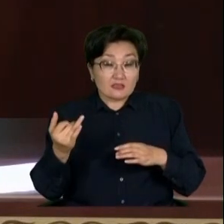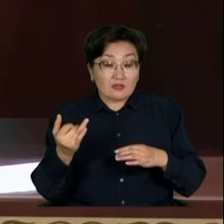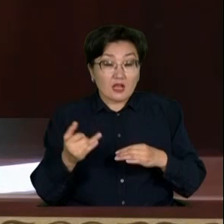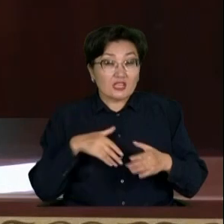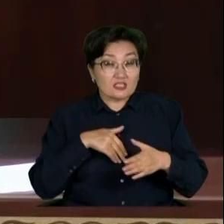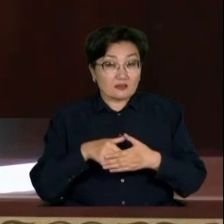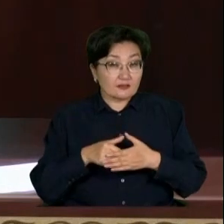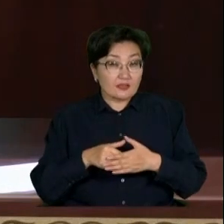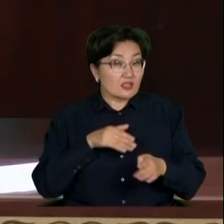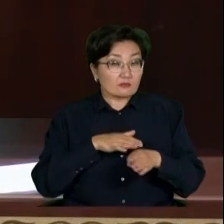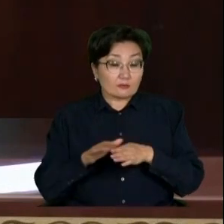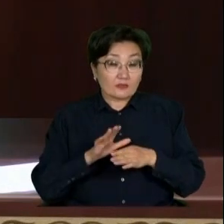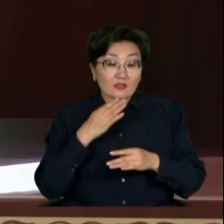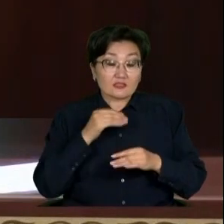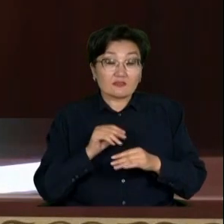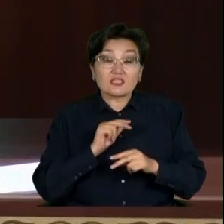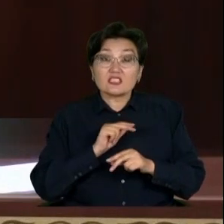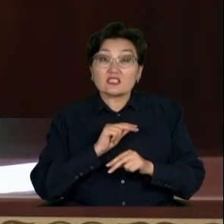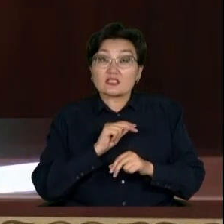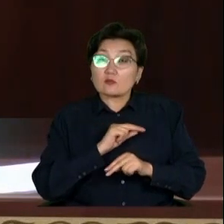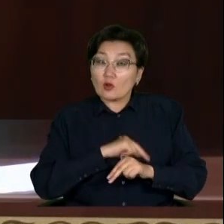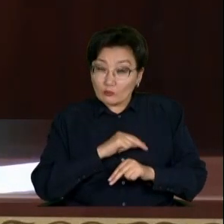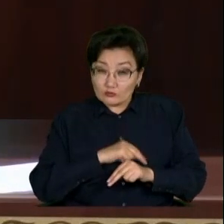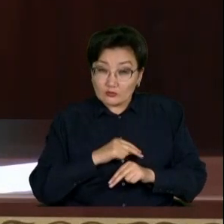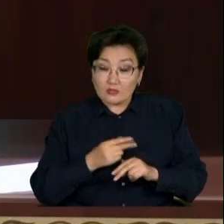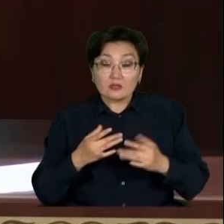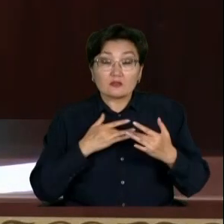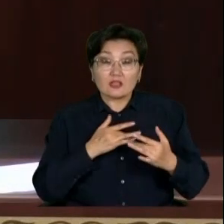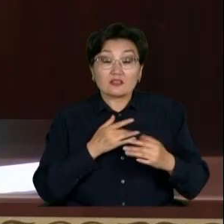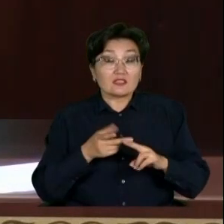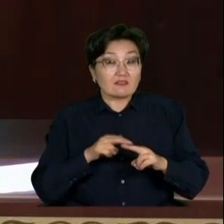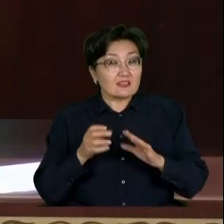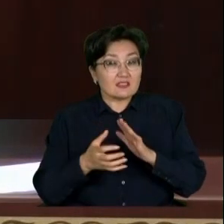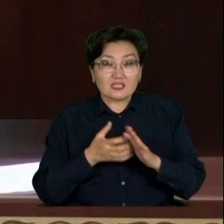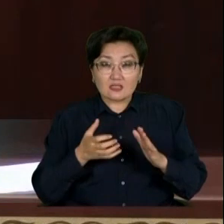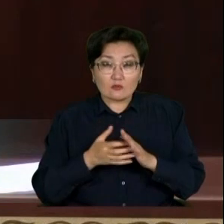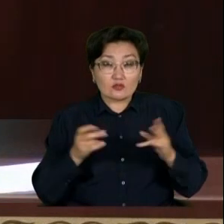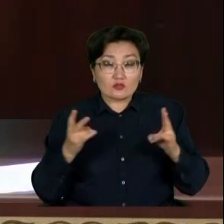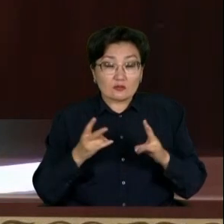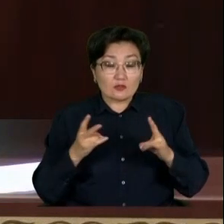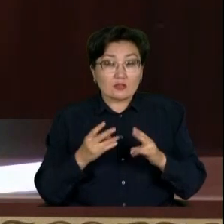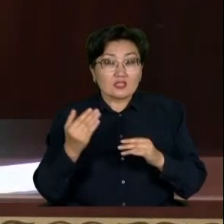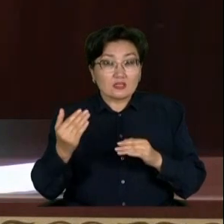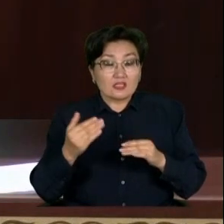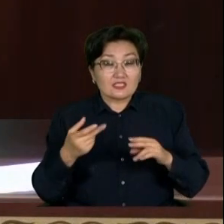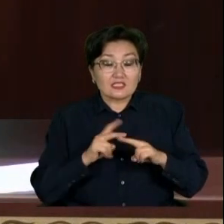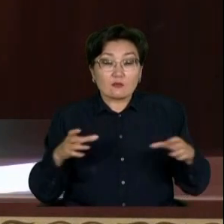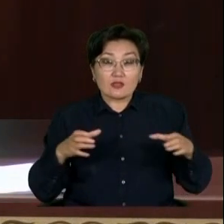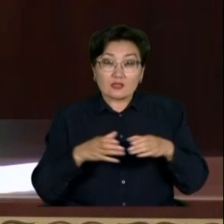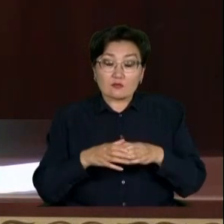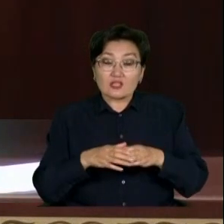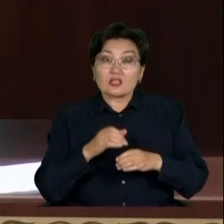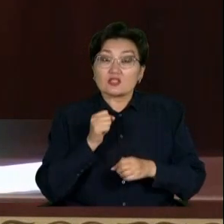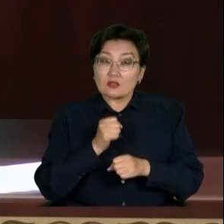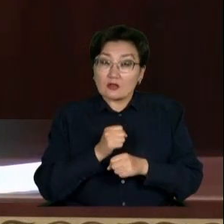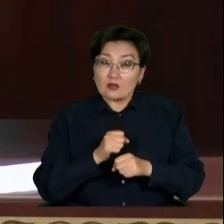активно не выполняют свою часть обязательств, наверное, этого недостаточно. Нужно, наверное, с ними работать. Ну, у вас же есть полномочия